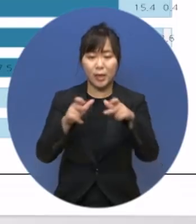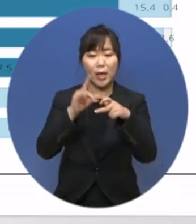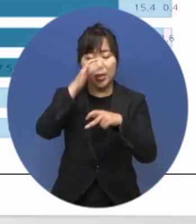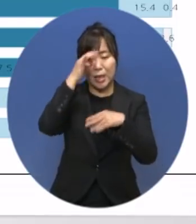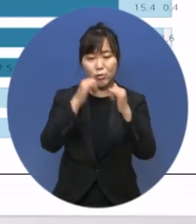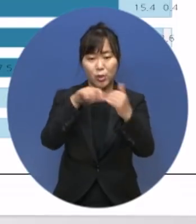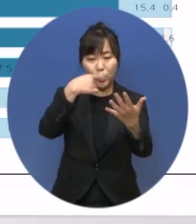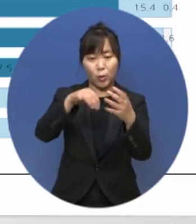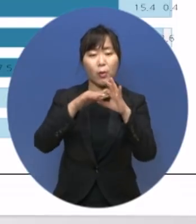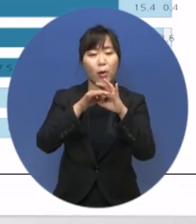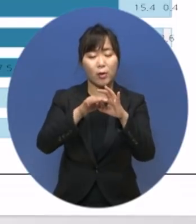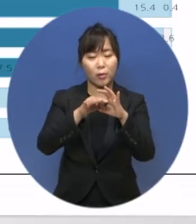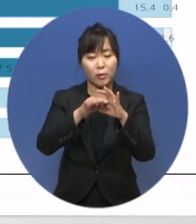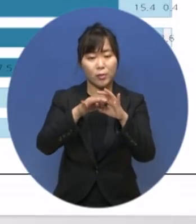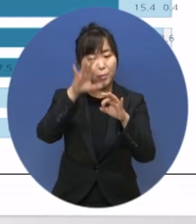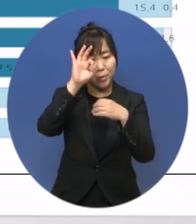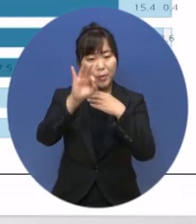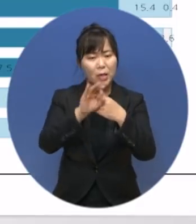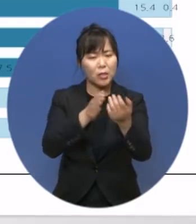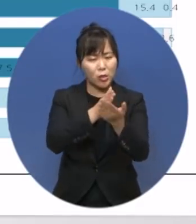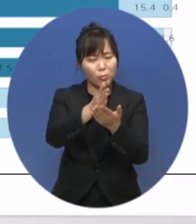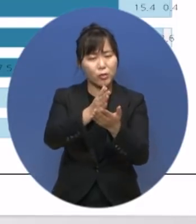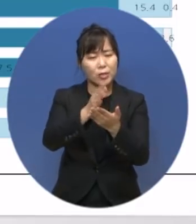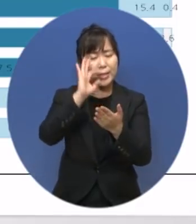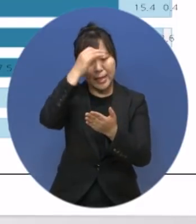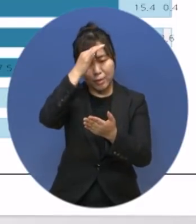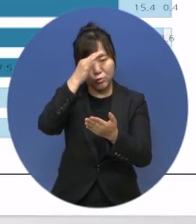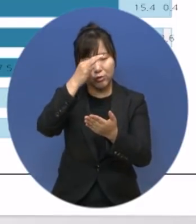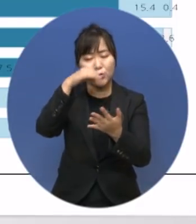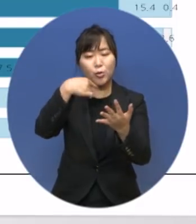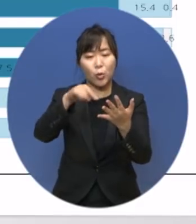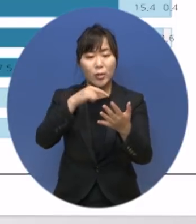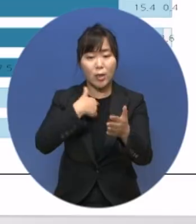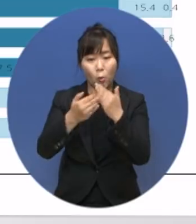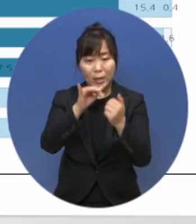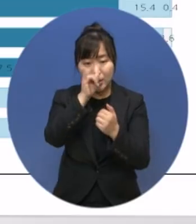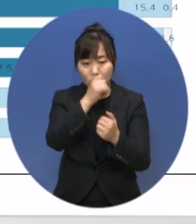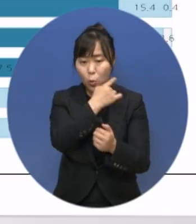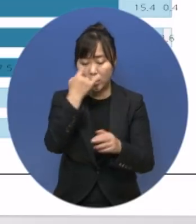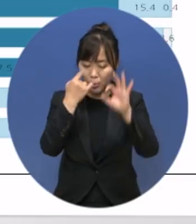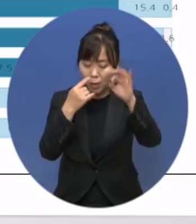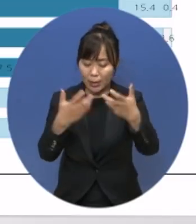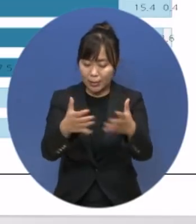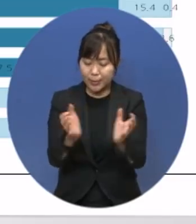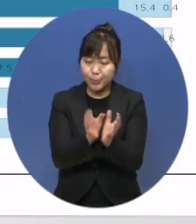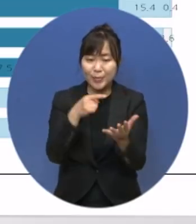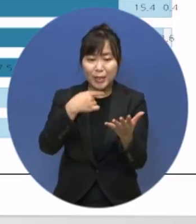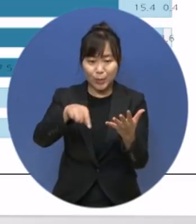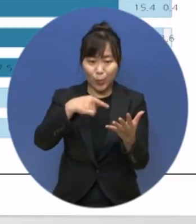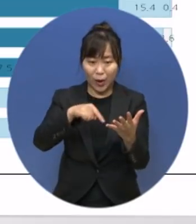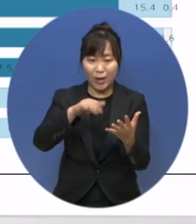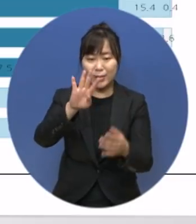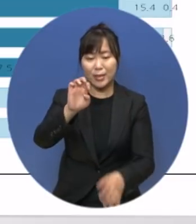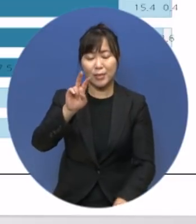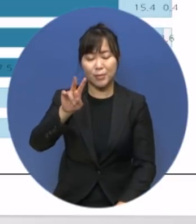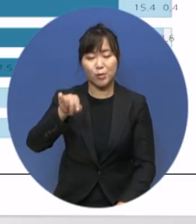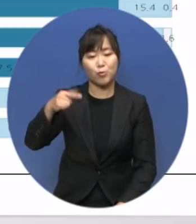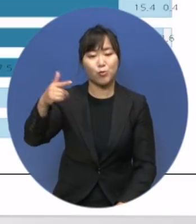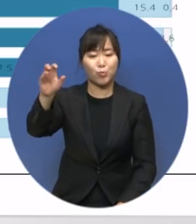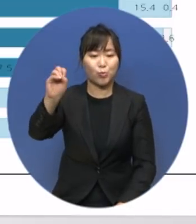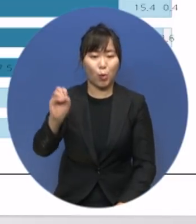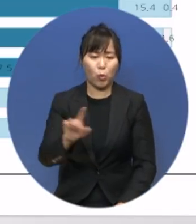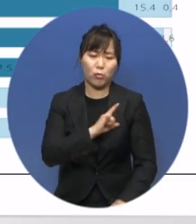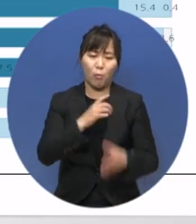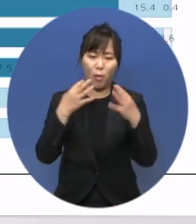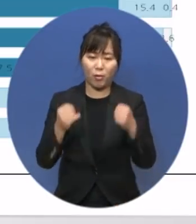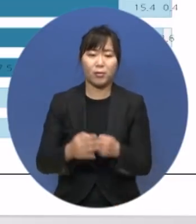장애예술인의 교육에 대해서 살펴보면 전문예술 교육 경험이 있는지를 살펴보면 그룹 지도가 42.6%